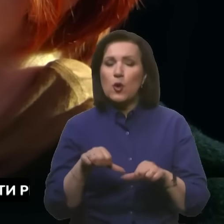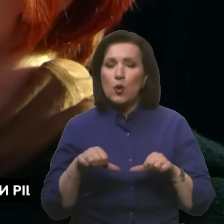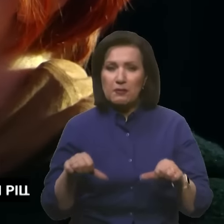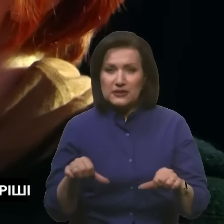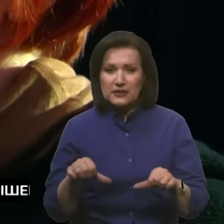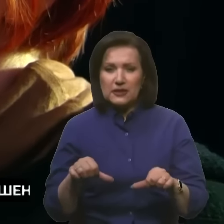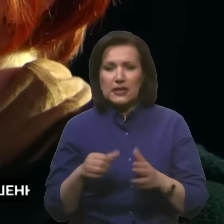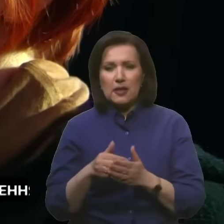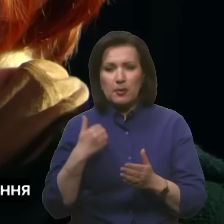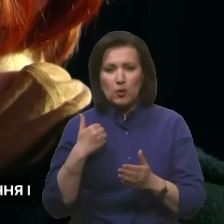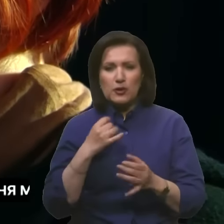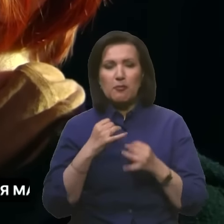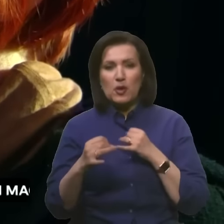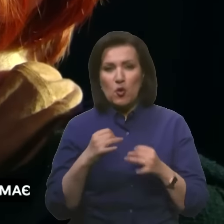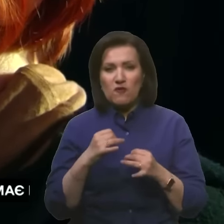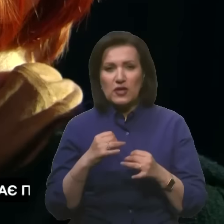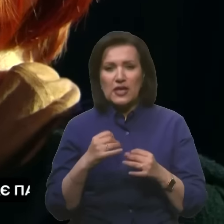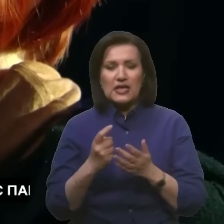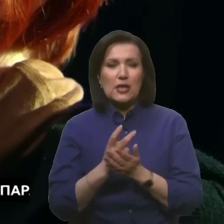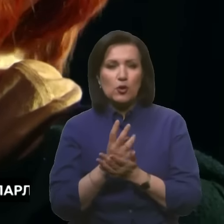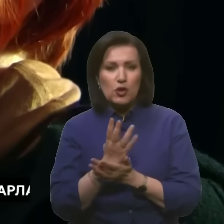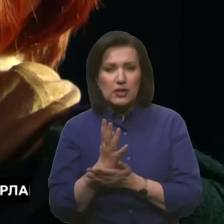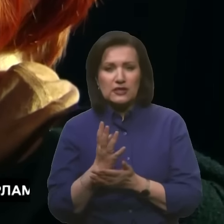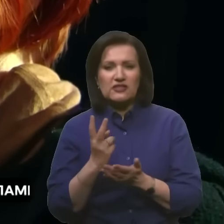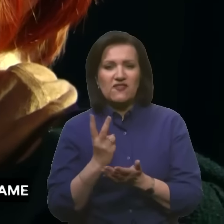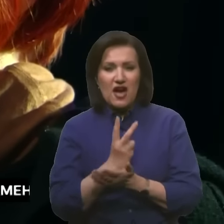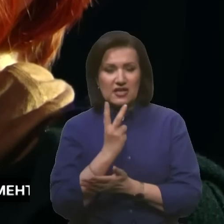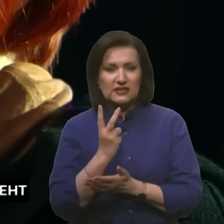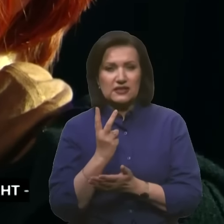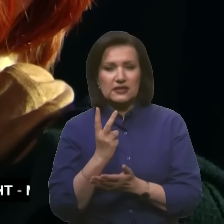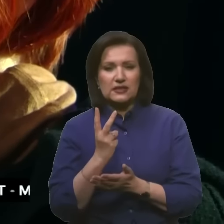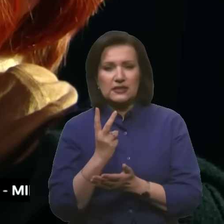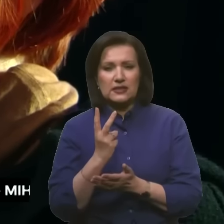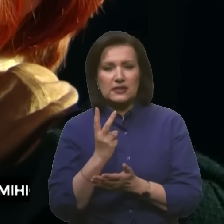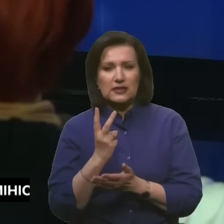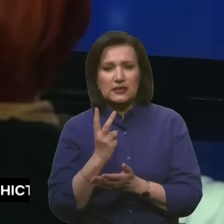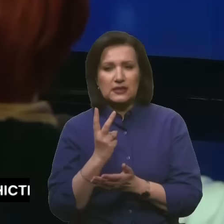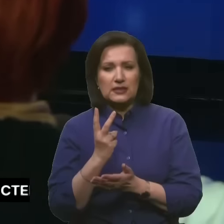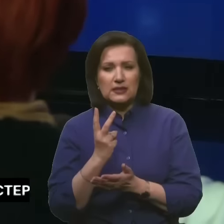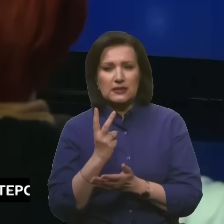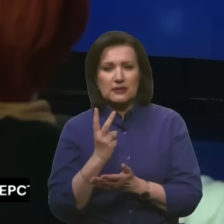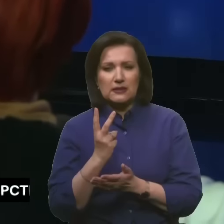Єврокомісія напередодні переговорів неоднократно два рази, да,